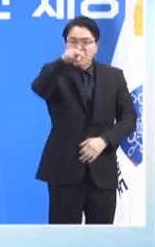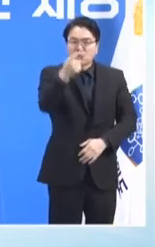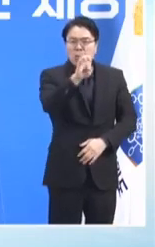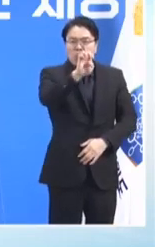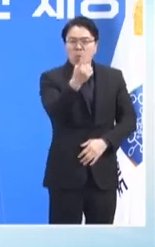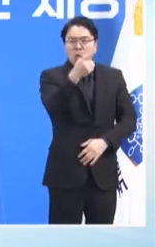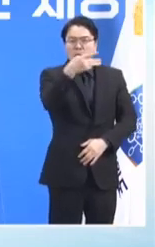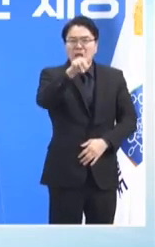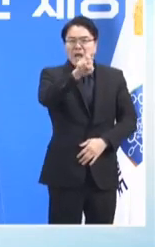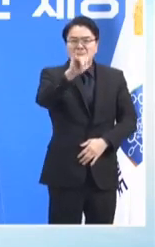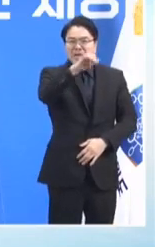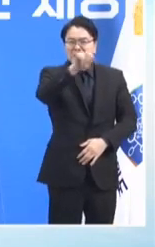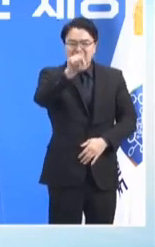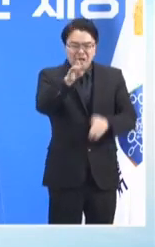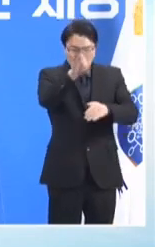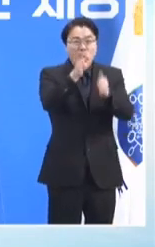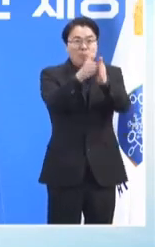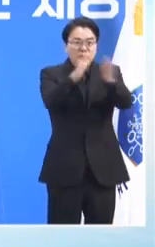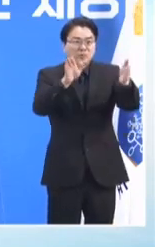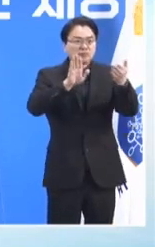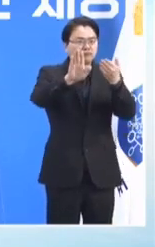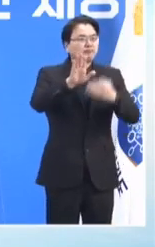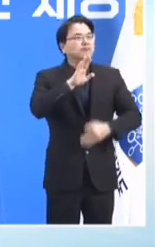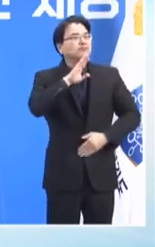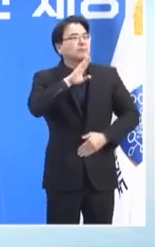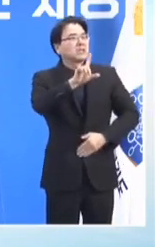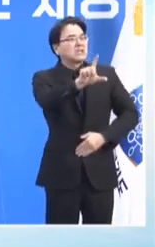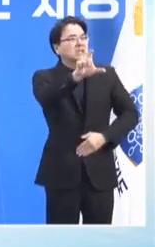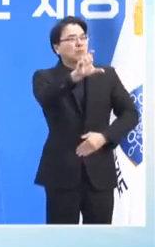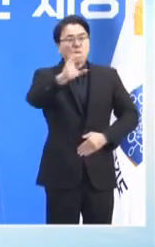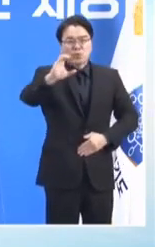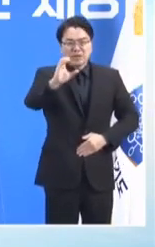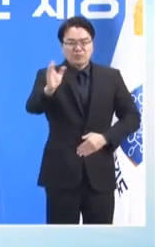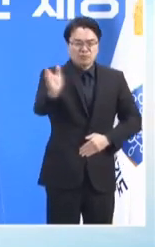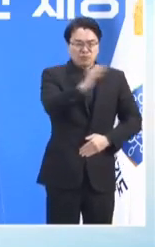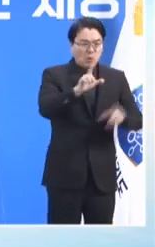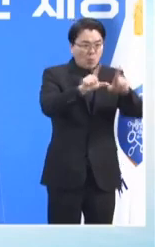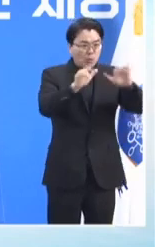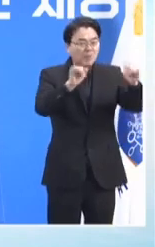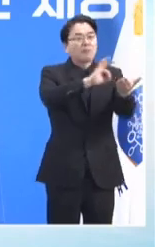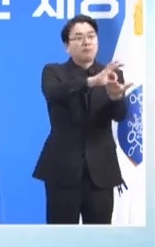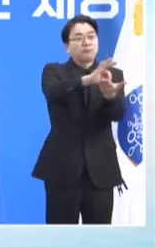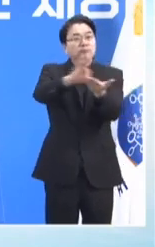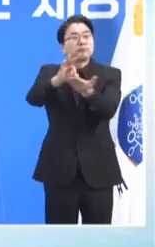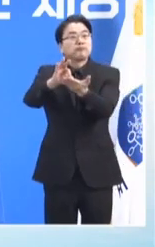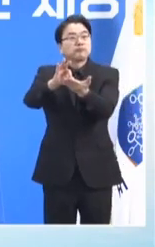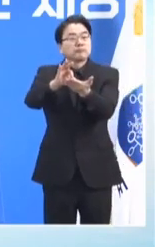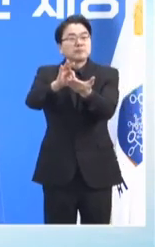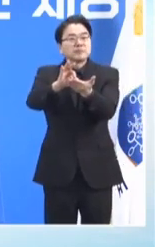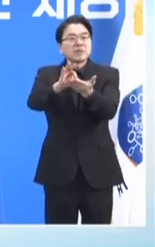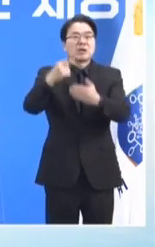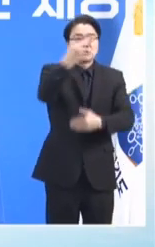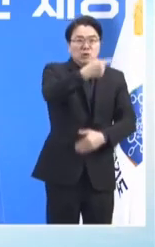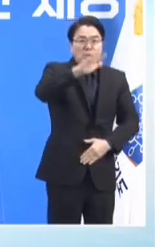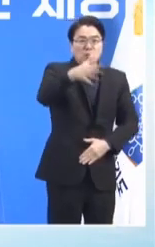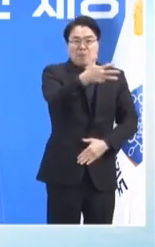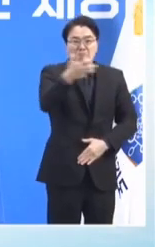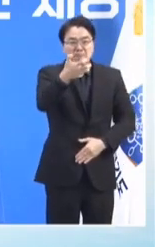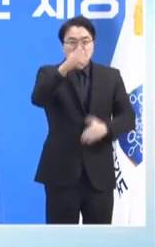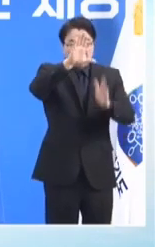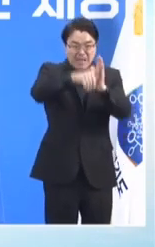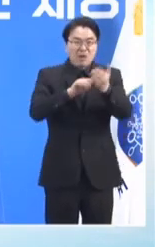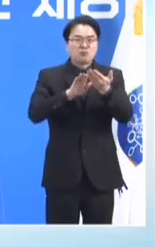시작해 15세기에 일반인들에게 널리 보급되기 시작했습니다. 그리고 1980년대